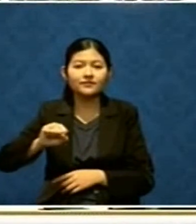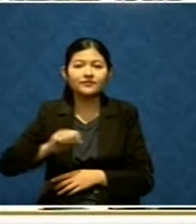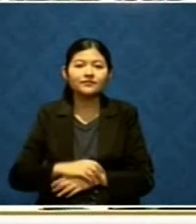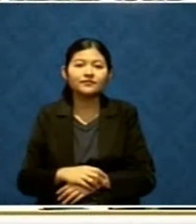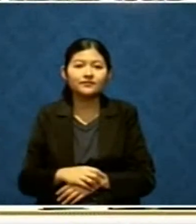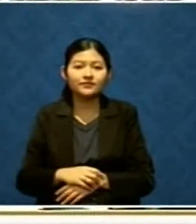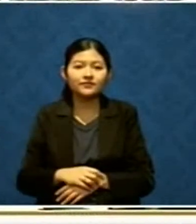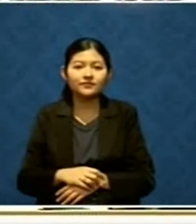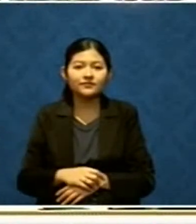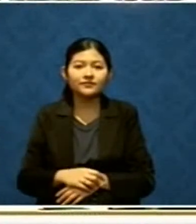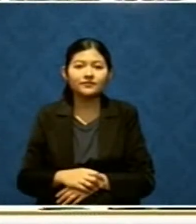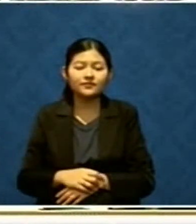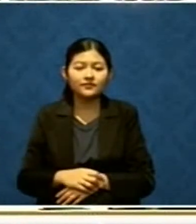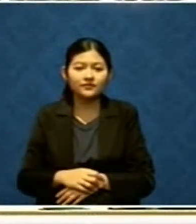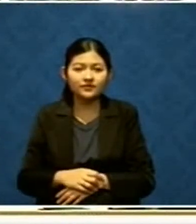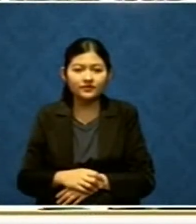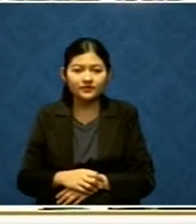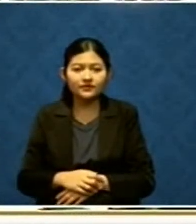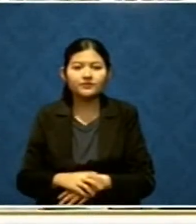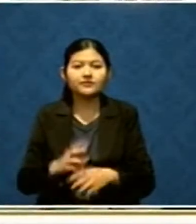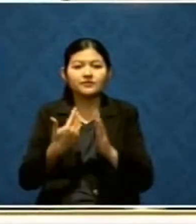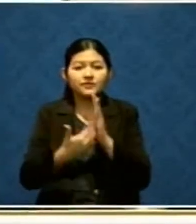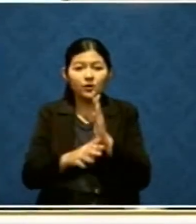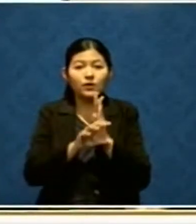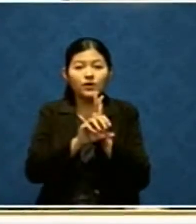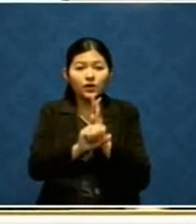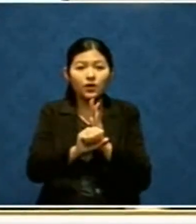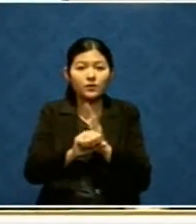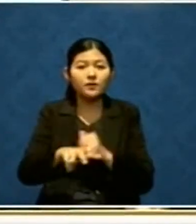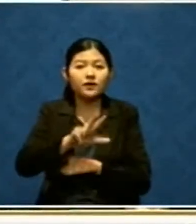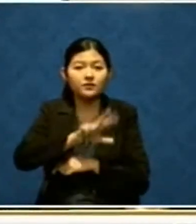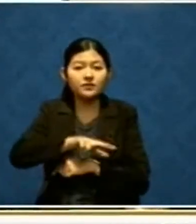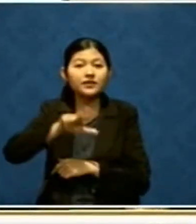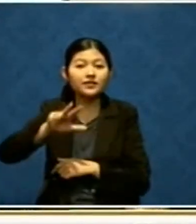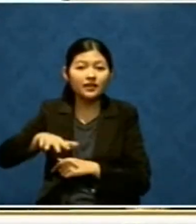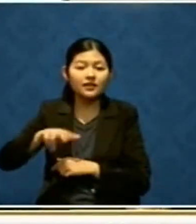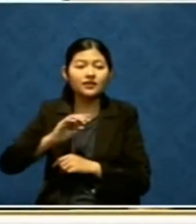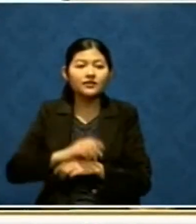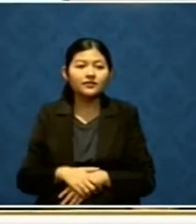จังหวัดสกลนครพรรคเพื่อไทยกราบเรียนท่านประธานอย่างนี้นะครับว่า